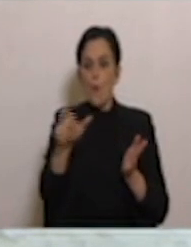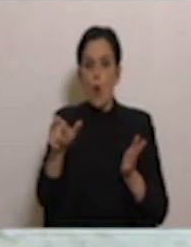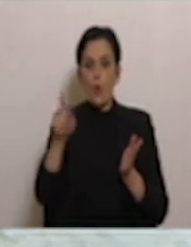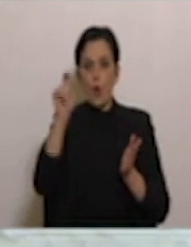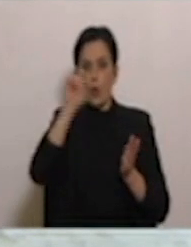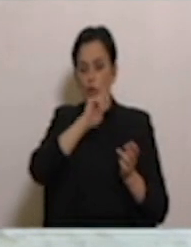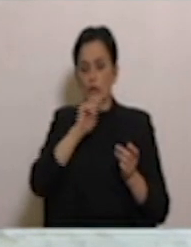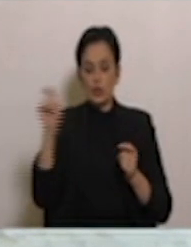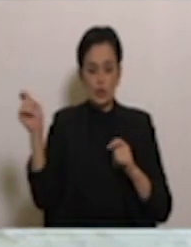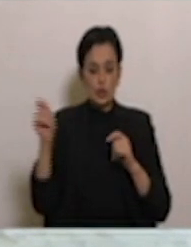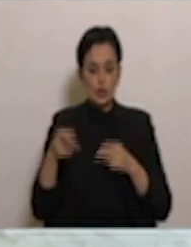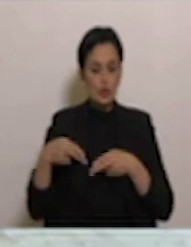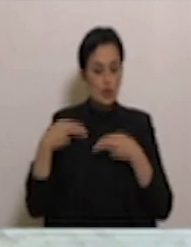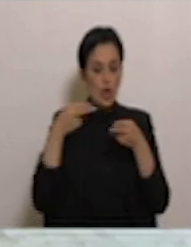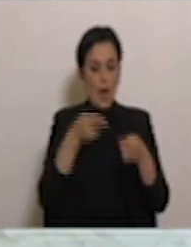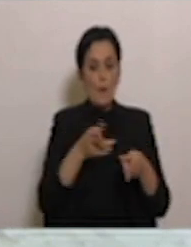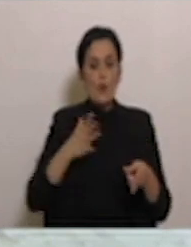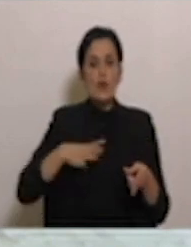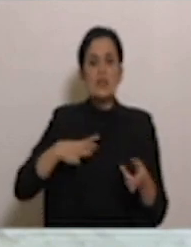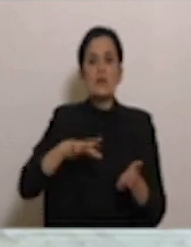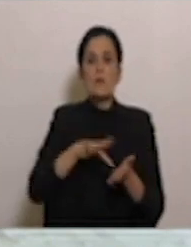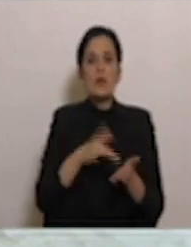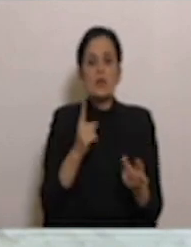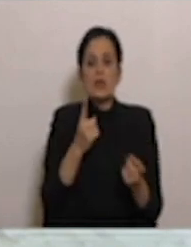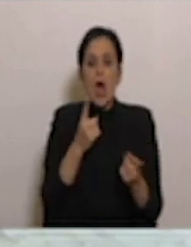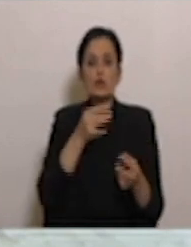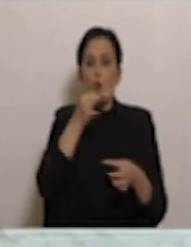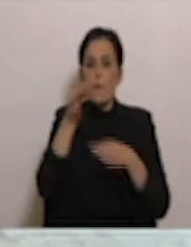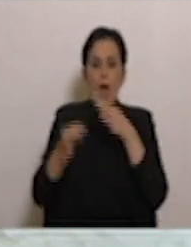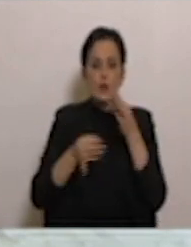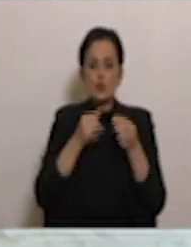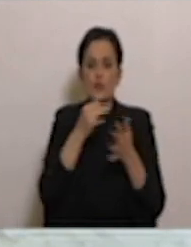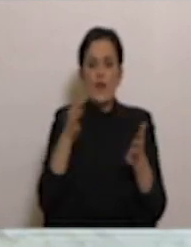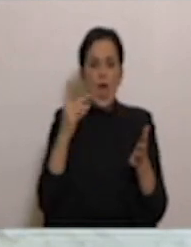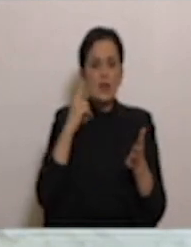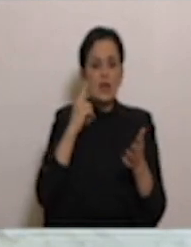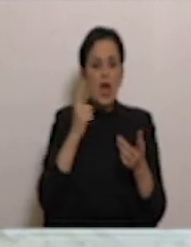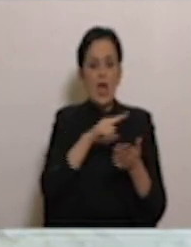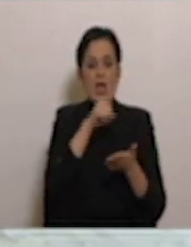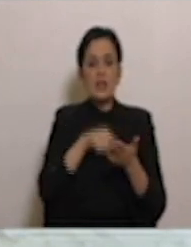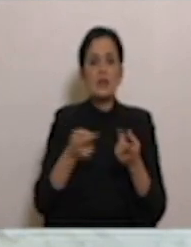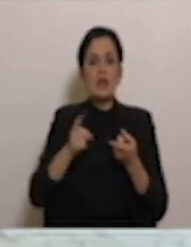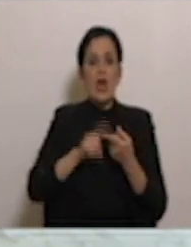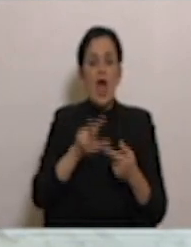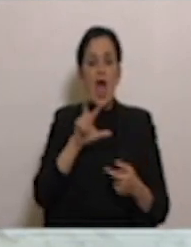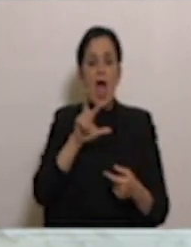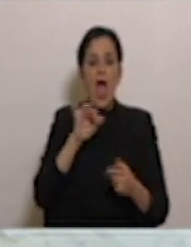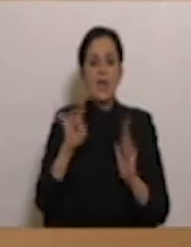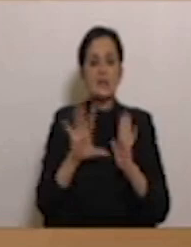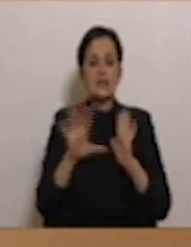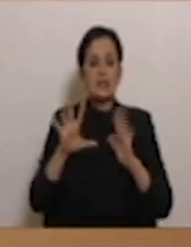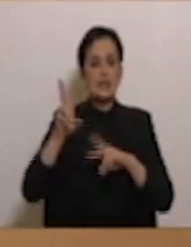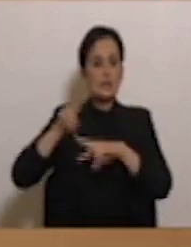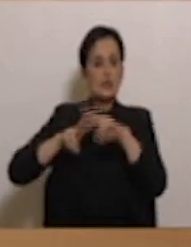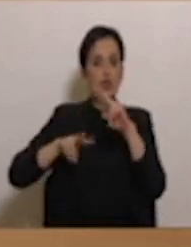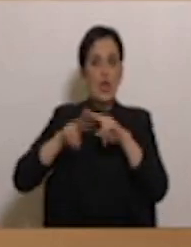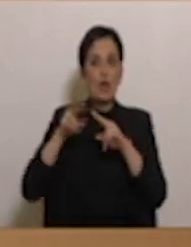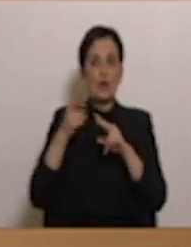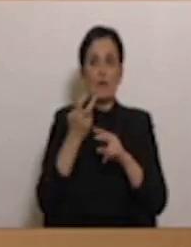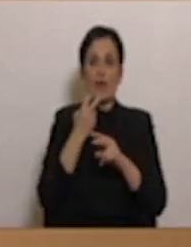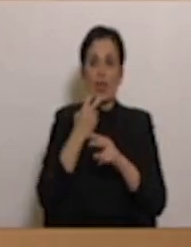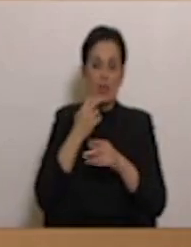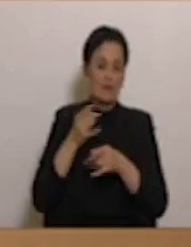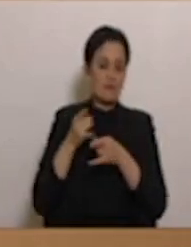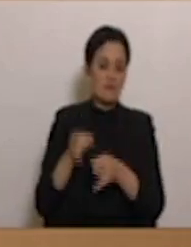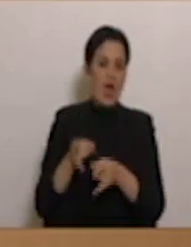ჩამოვიდნენ თბილისში, იმიტომ რომ ვერ გაიგეს პასუხი ვერცერთ შეკითხვაზე, რაც უკავშირდება ჰესის მშენებლობას და დასცინის დღეს